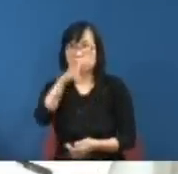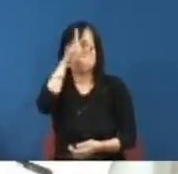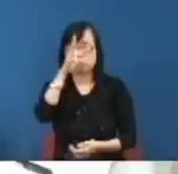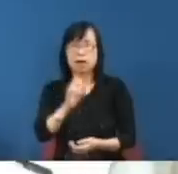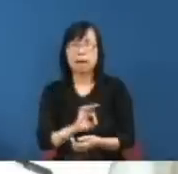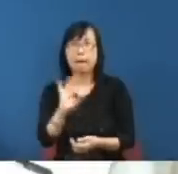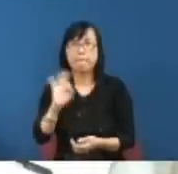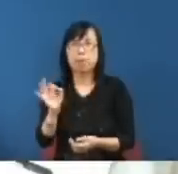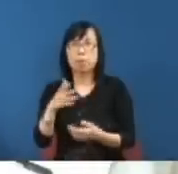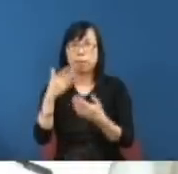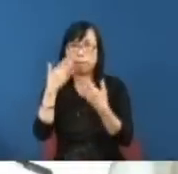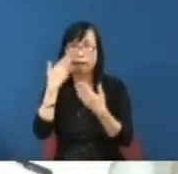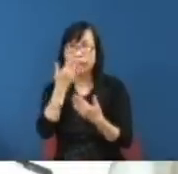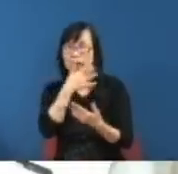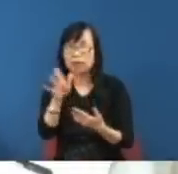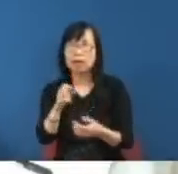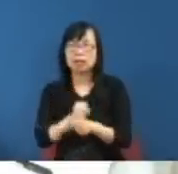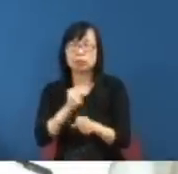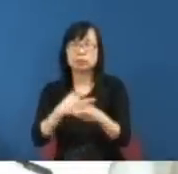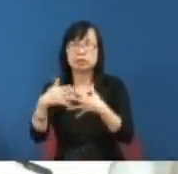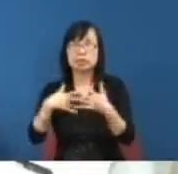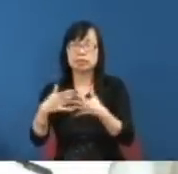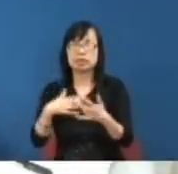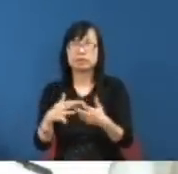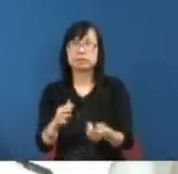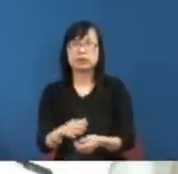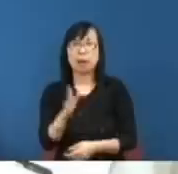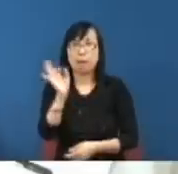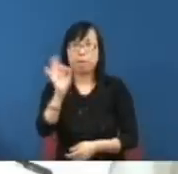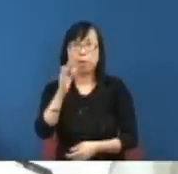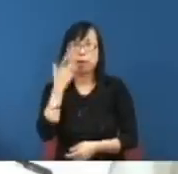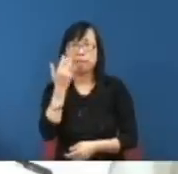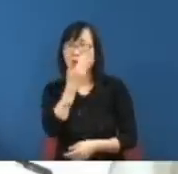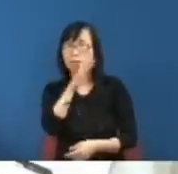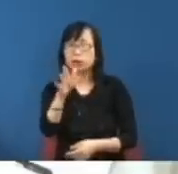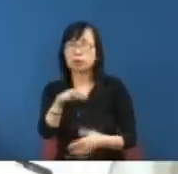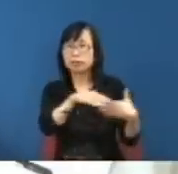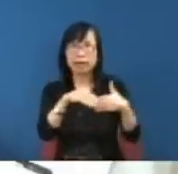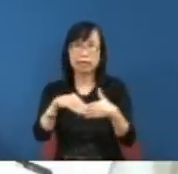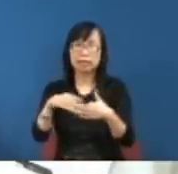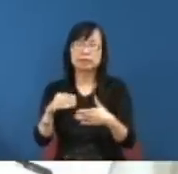冇辦法做到事，亦都冇辦法係帶領佢哋咧係去